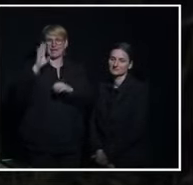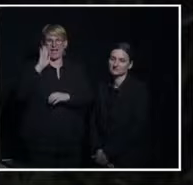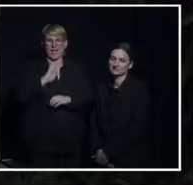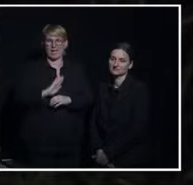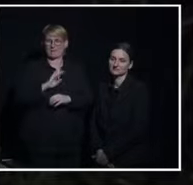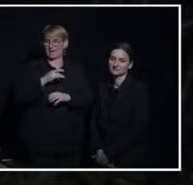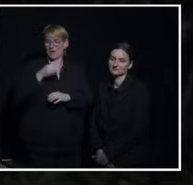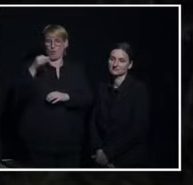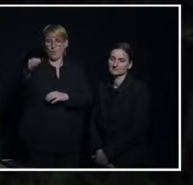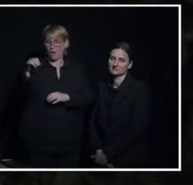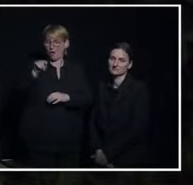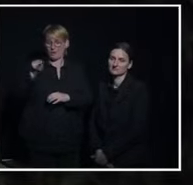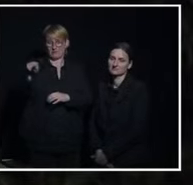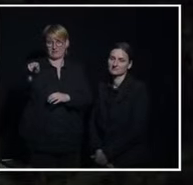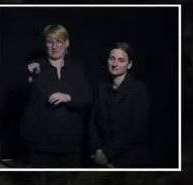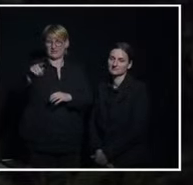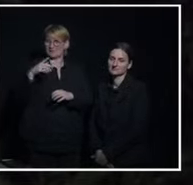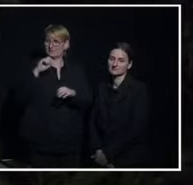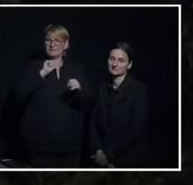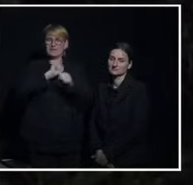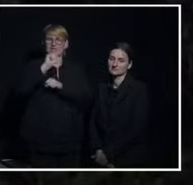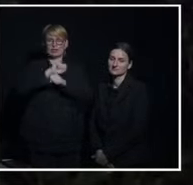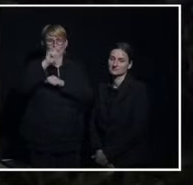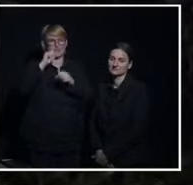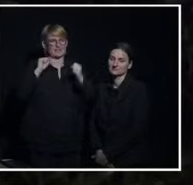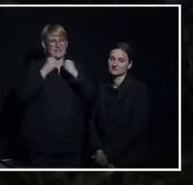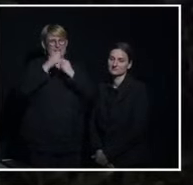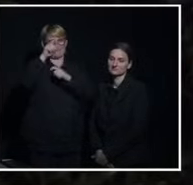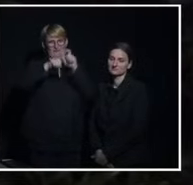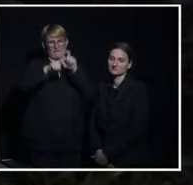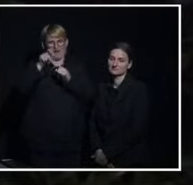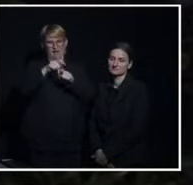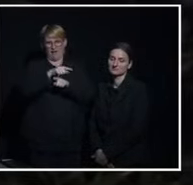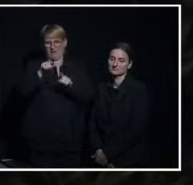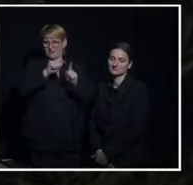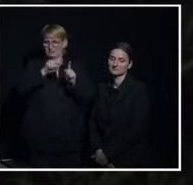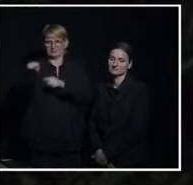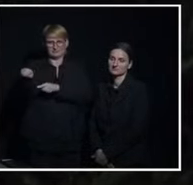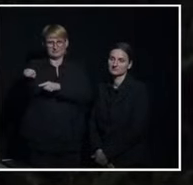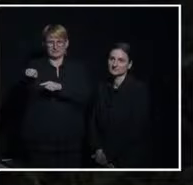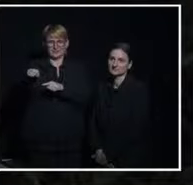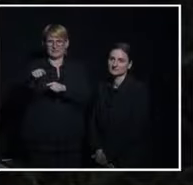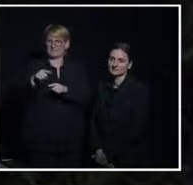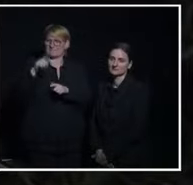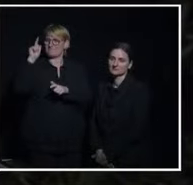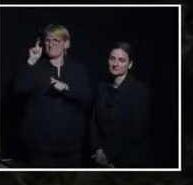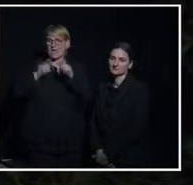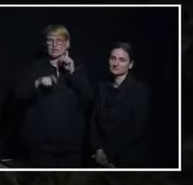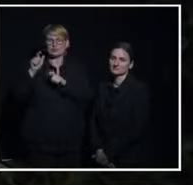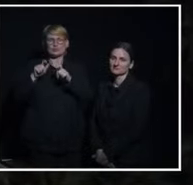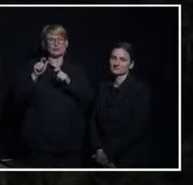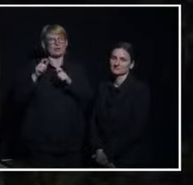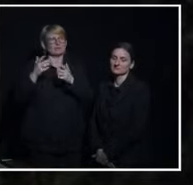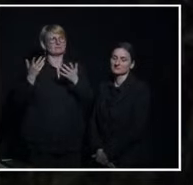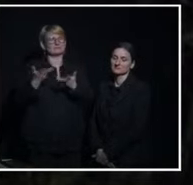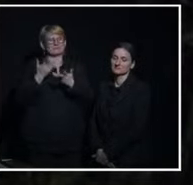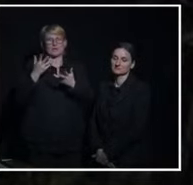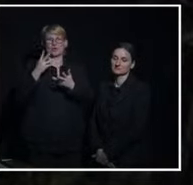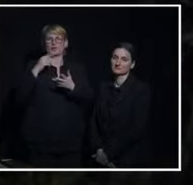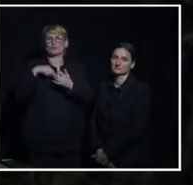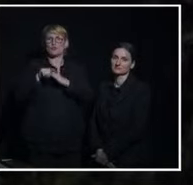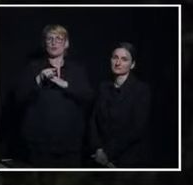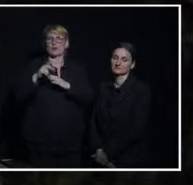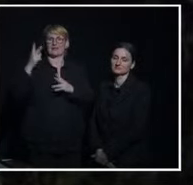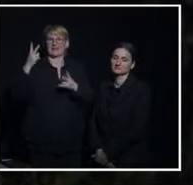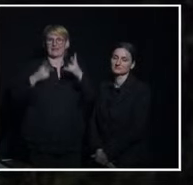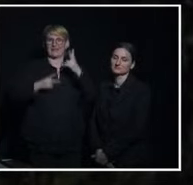ein Ort, in dem Widerstandskämpfer, in dem Menschen, die durch die Gerichte, die